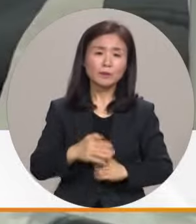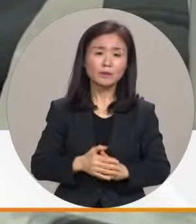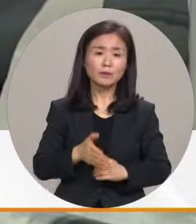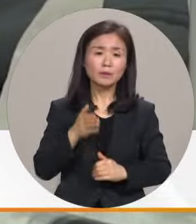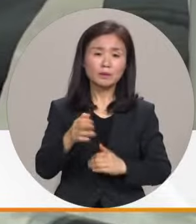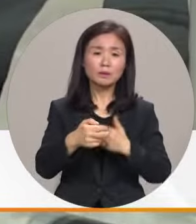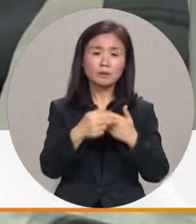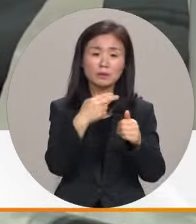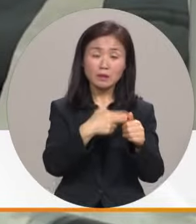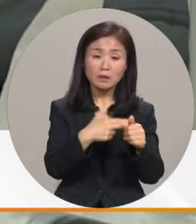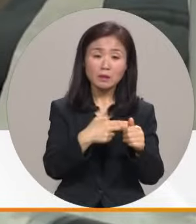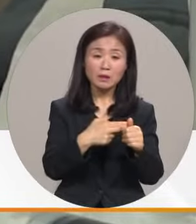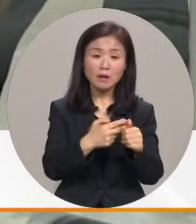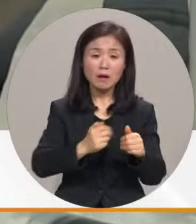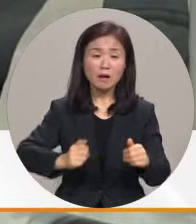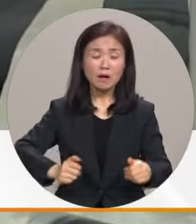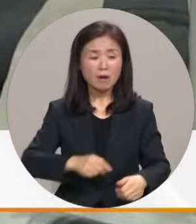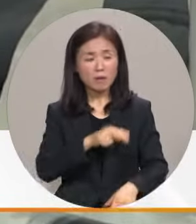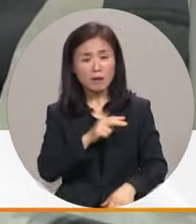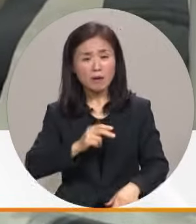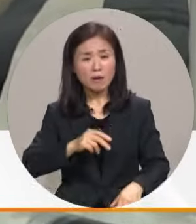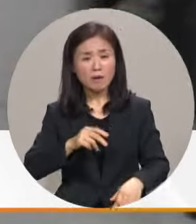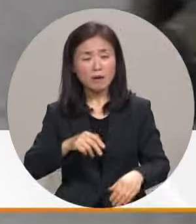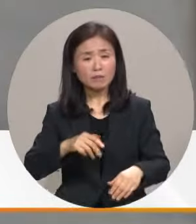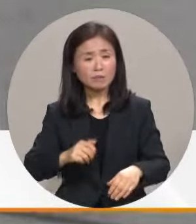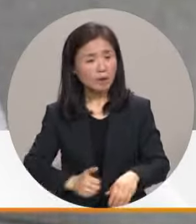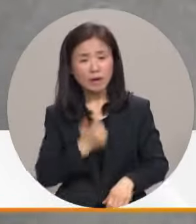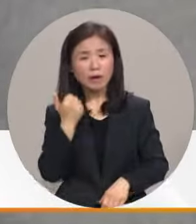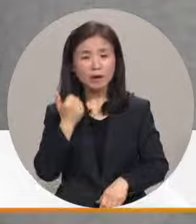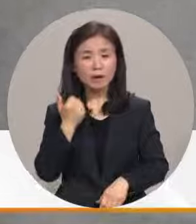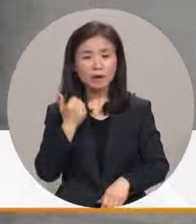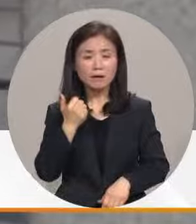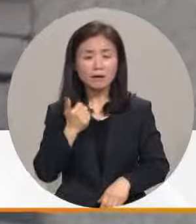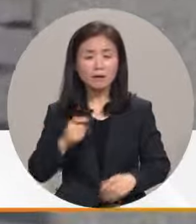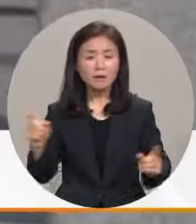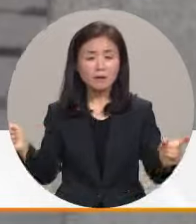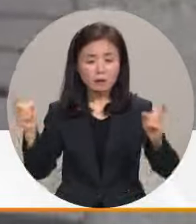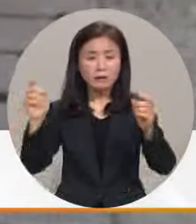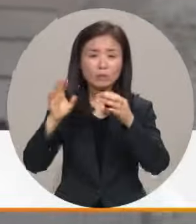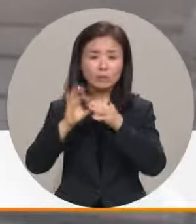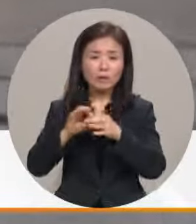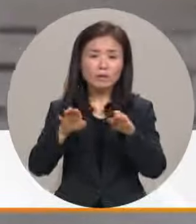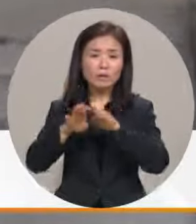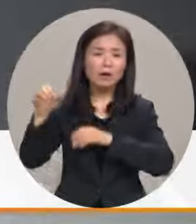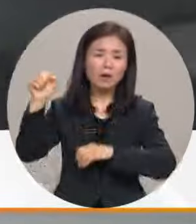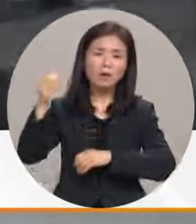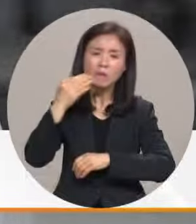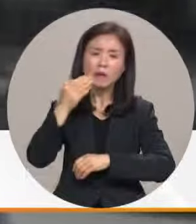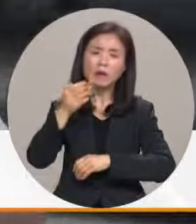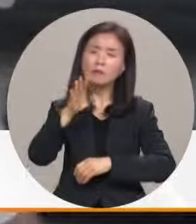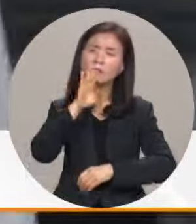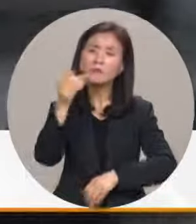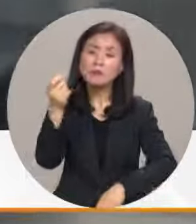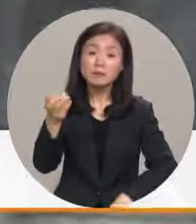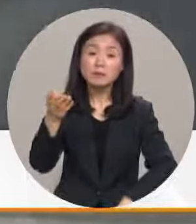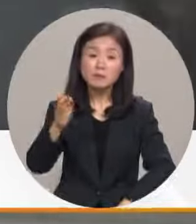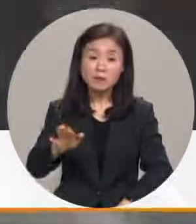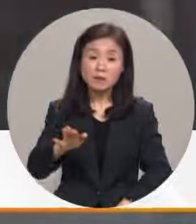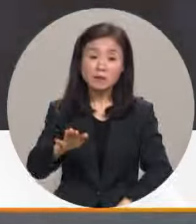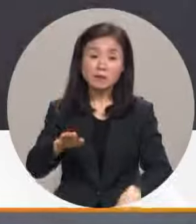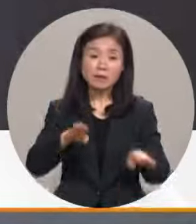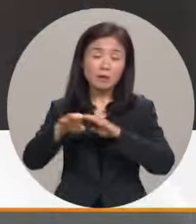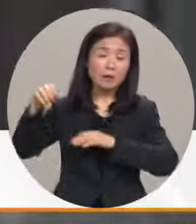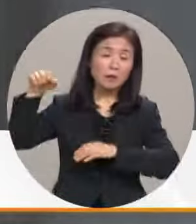위한 파업은 할 수가 있을 것 같은데 한편으로는 파업을 통해서 어 그 주장할 수 있는 바가